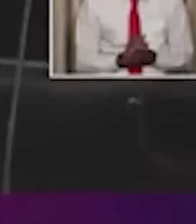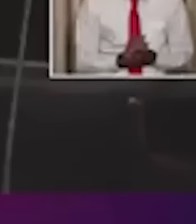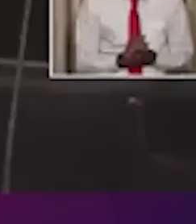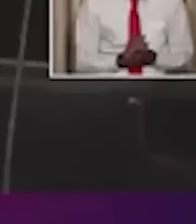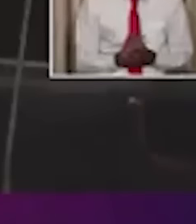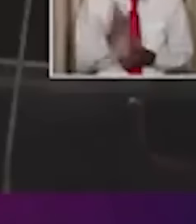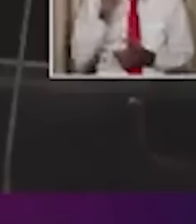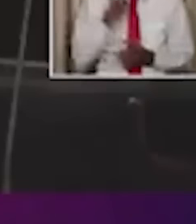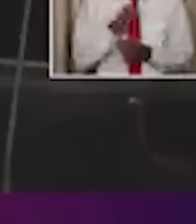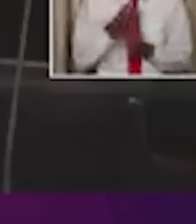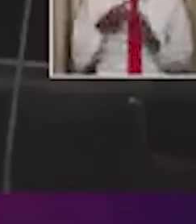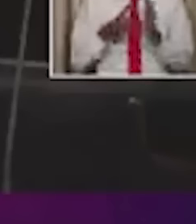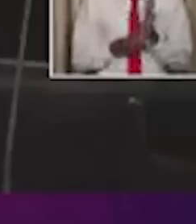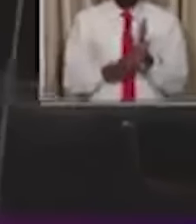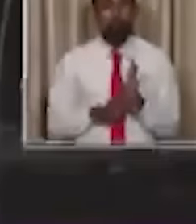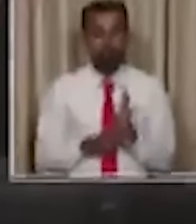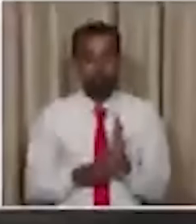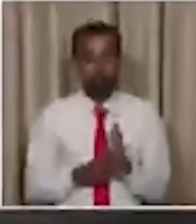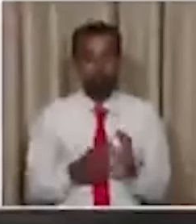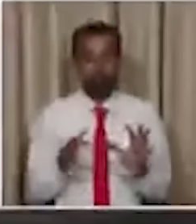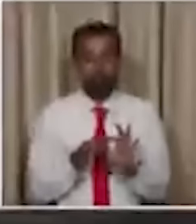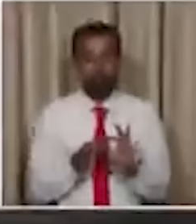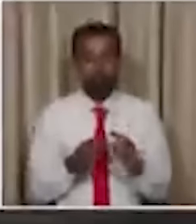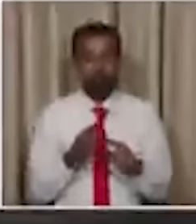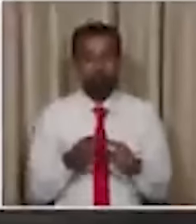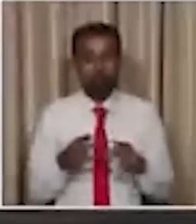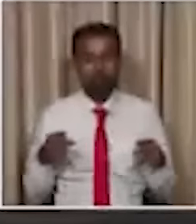එවකට ගැල්නිගම පියුසුමට අනුයුක්තව අධිවේගි මාර්ග